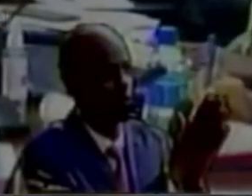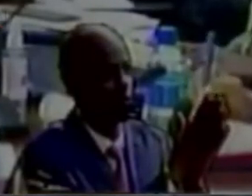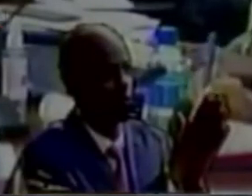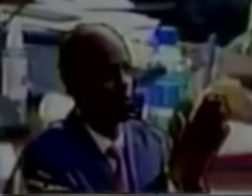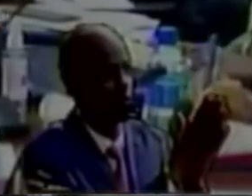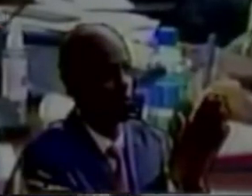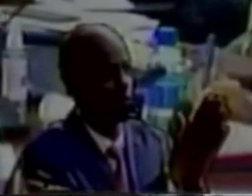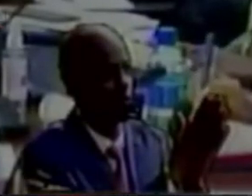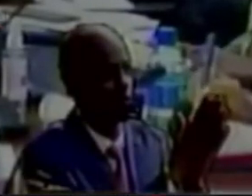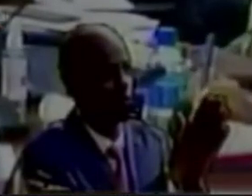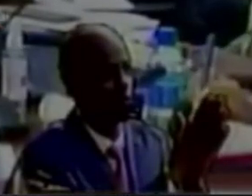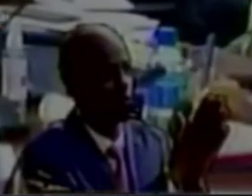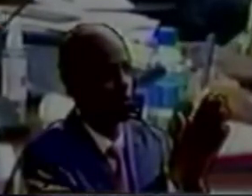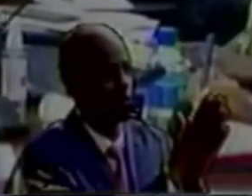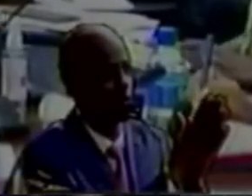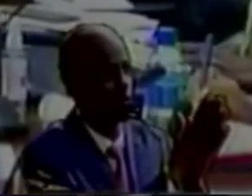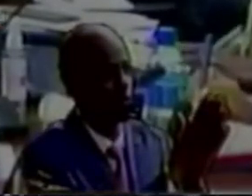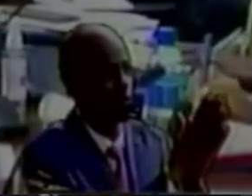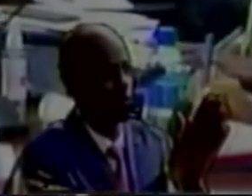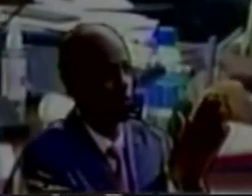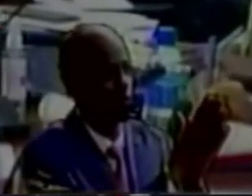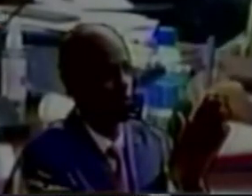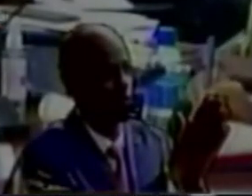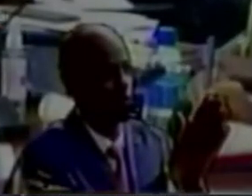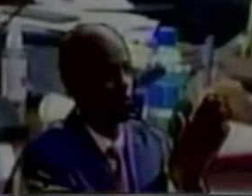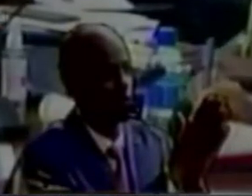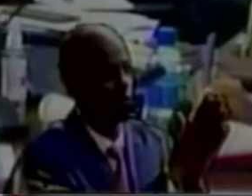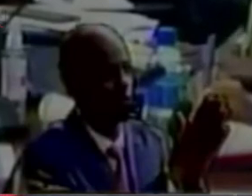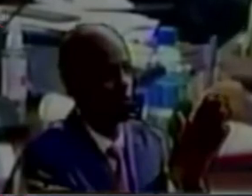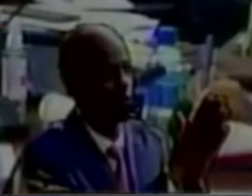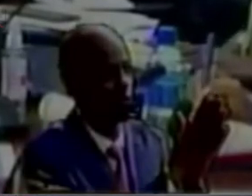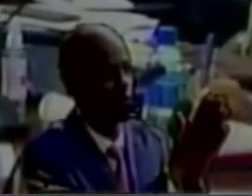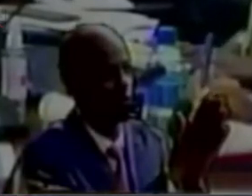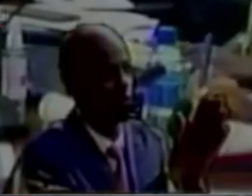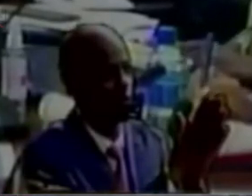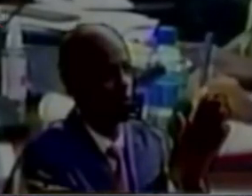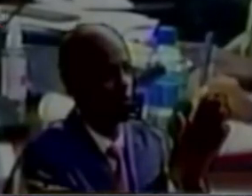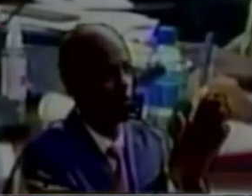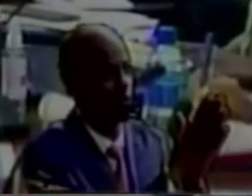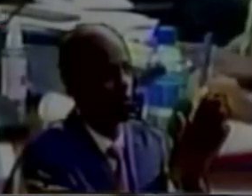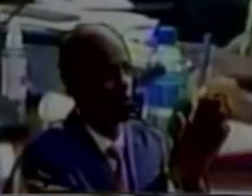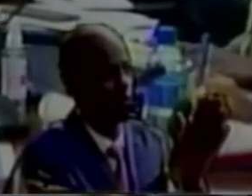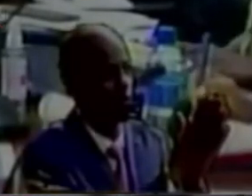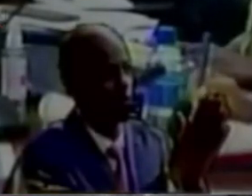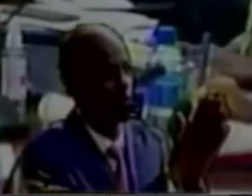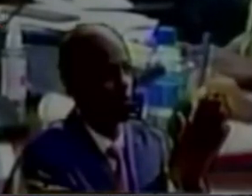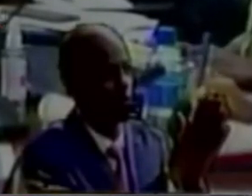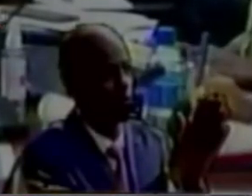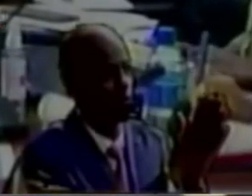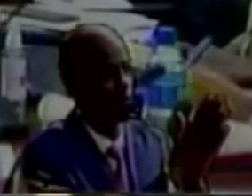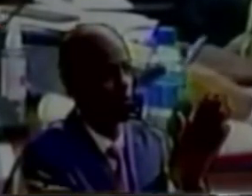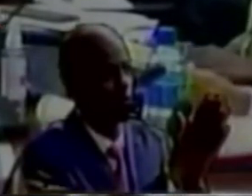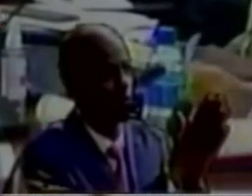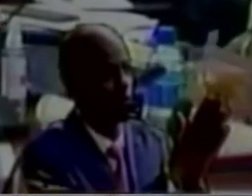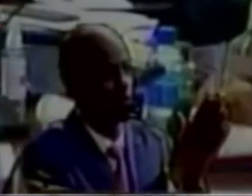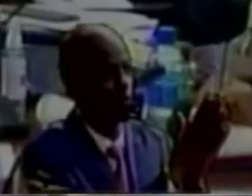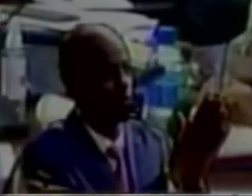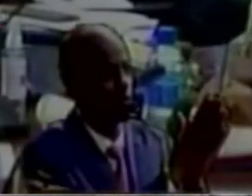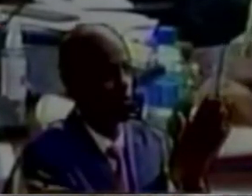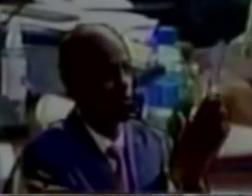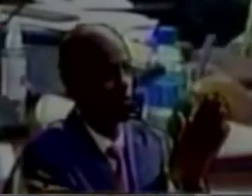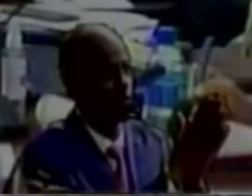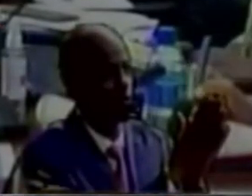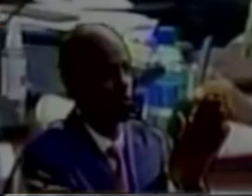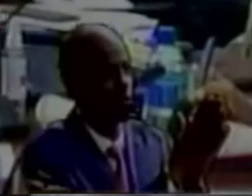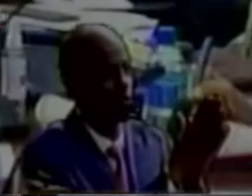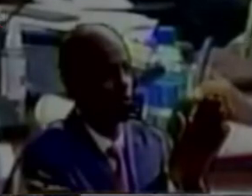que les évaluations n'excèdent pas cette période. On a fait un premier exercice, et je terminerai là-dessus.